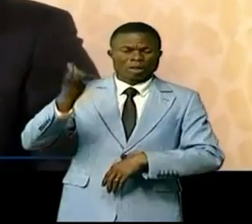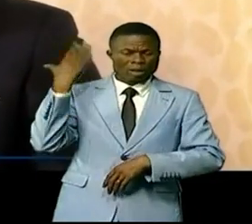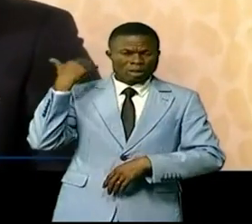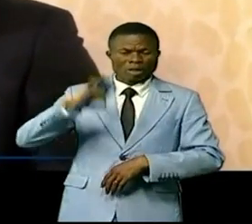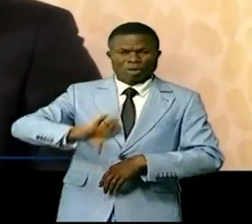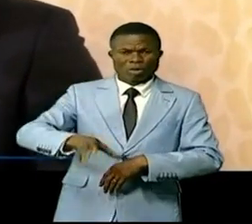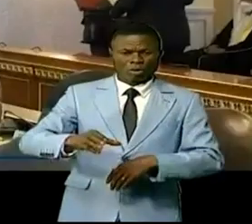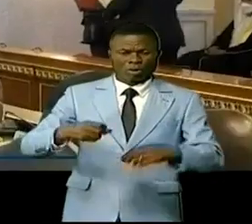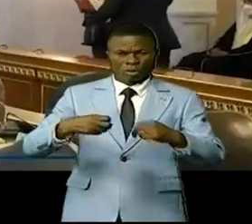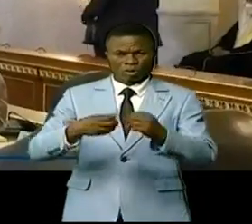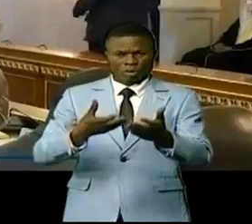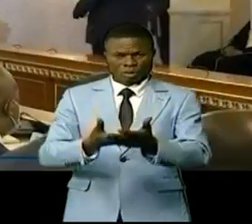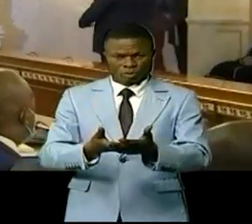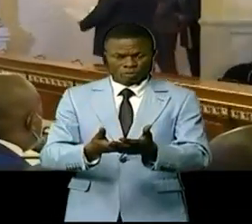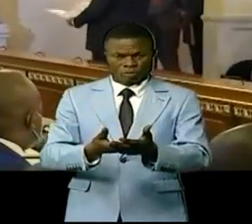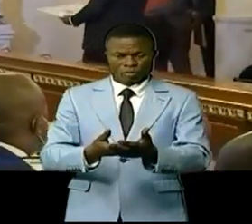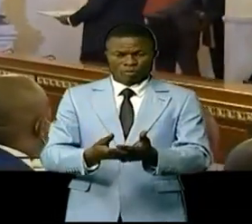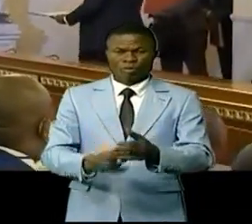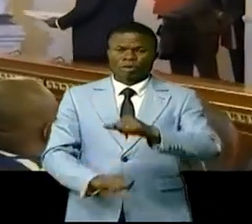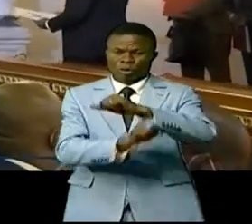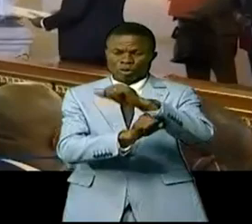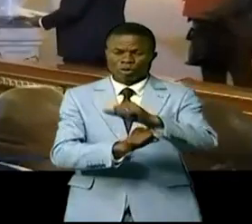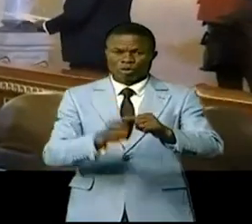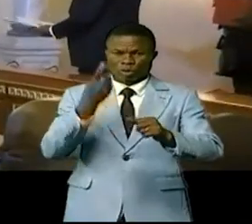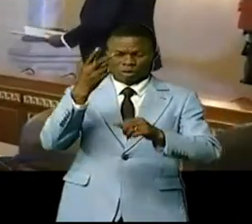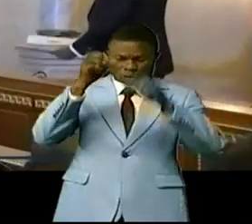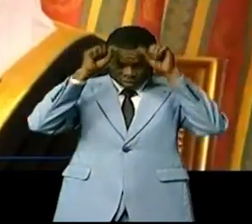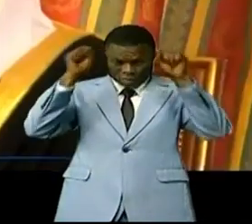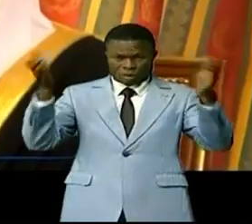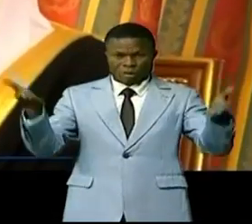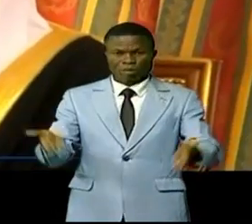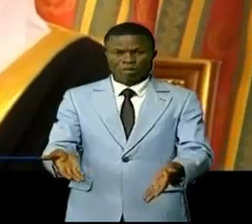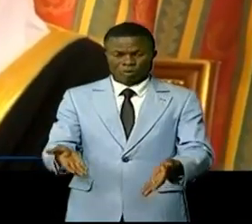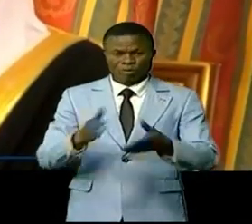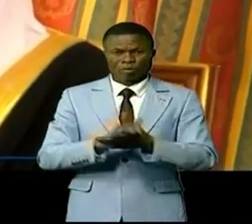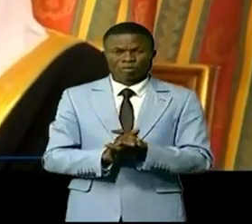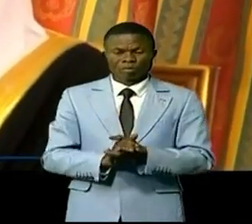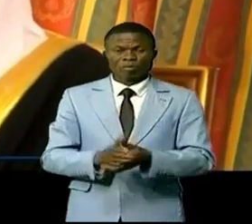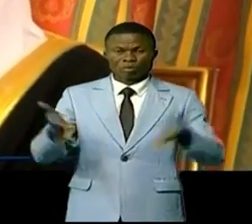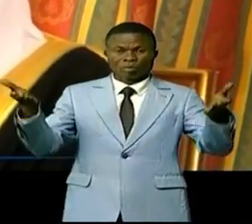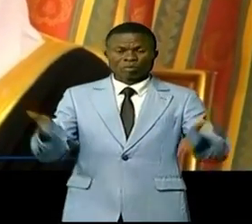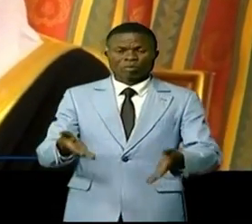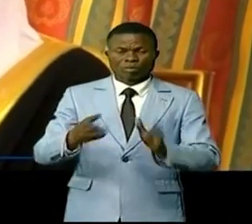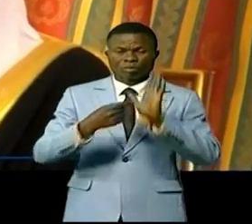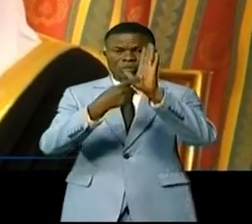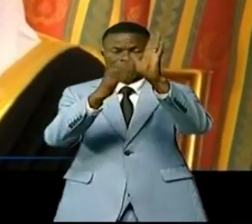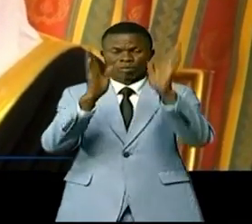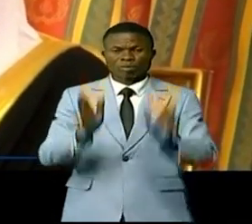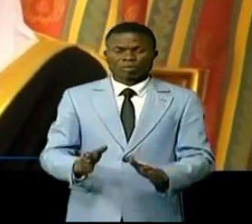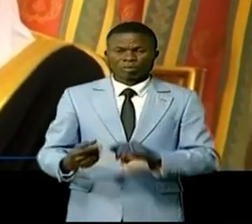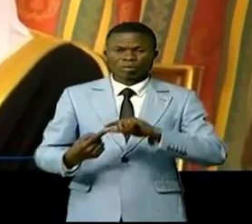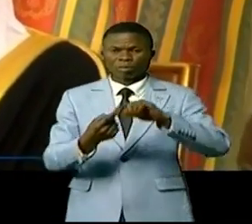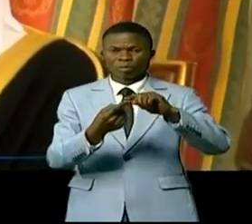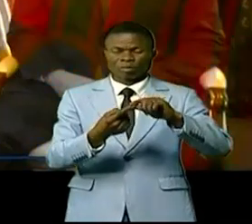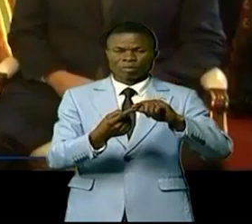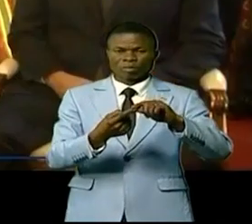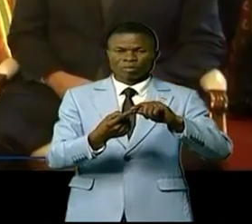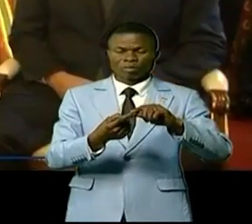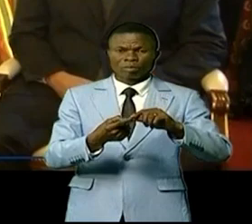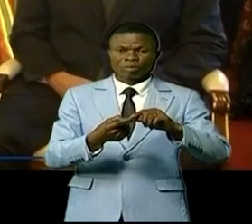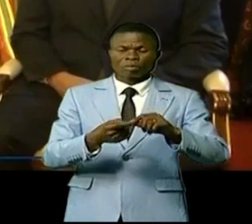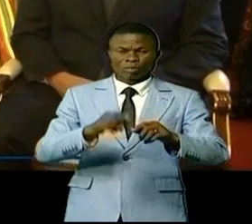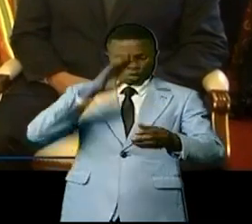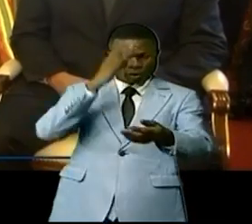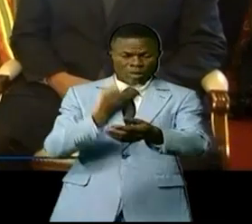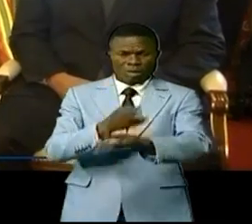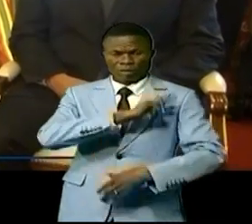Itoua, assisté par les deux chefs d'État. C'était en présence du représentant personnel de son Altesse, le prince héritier